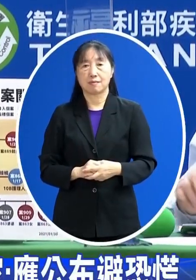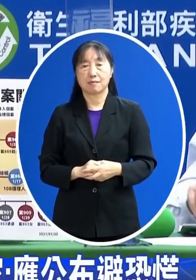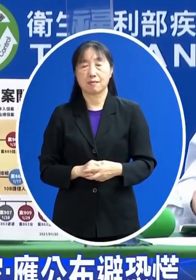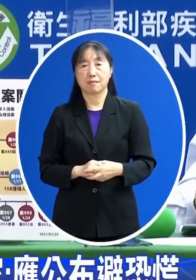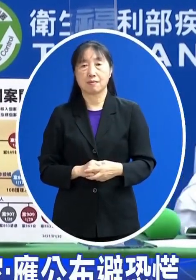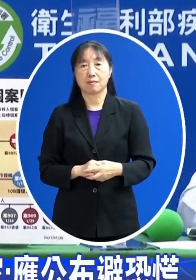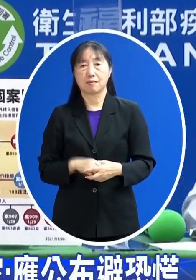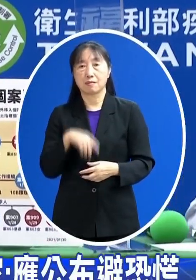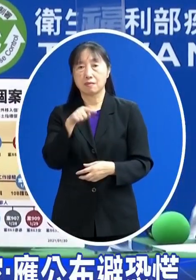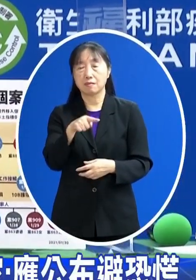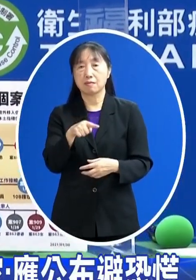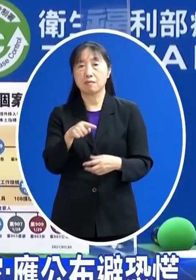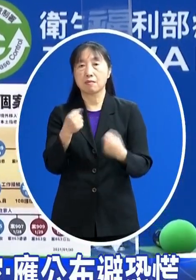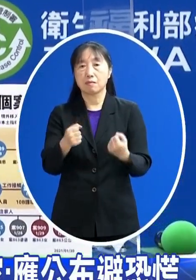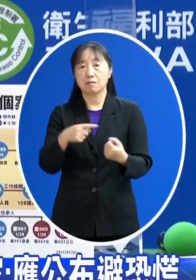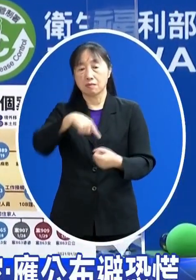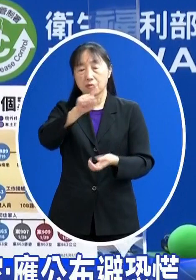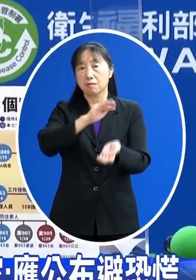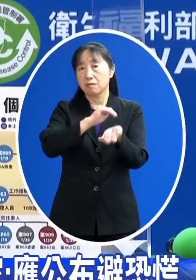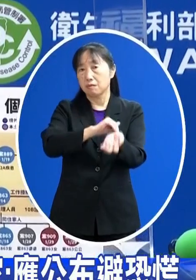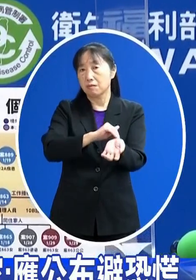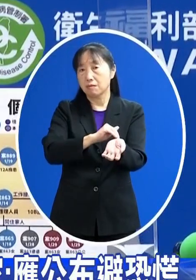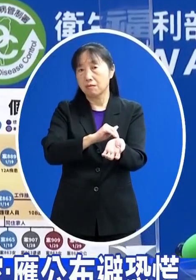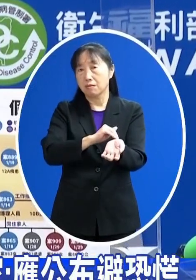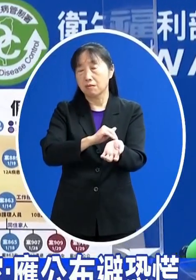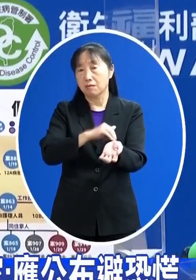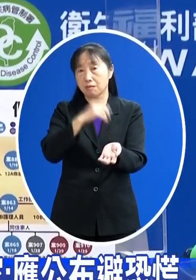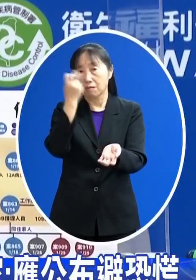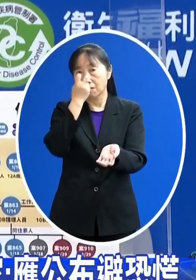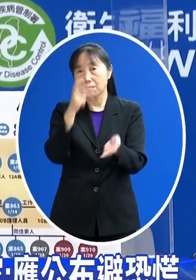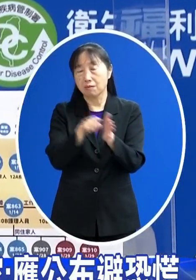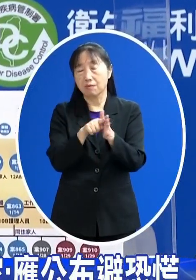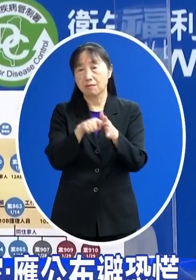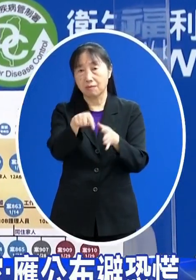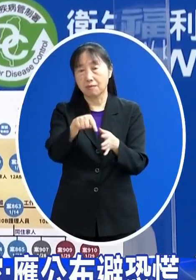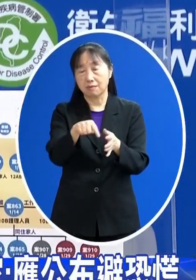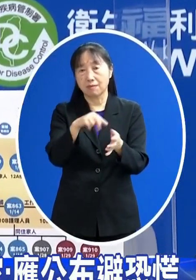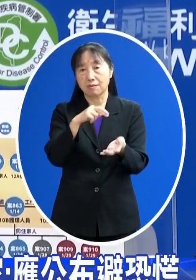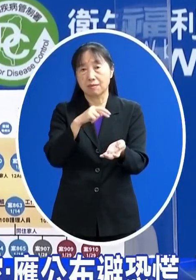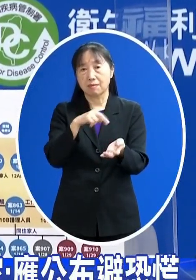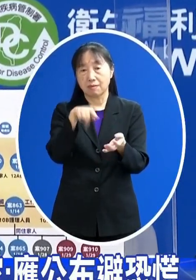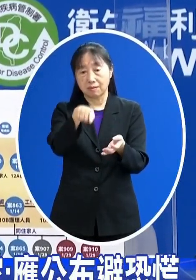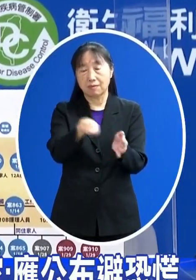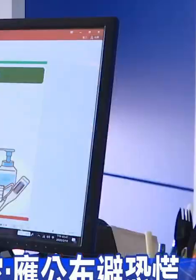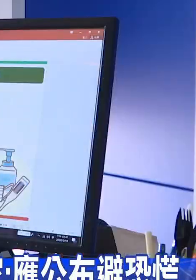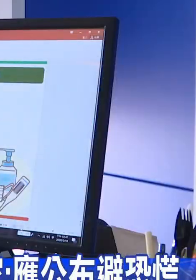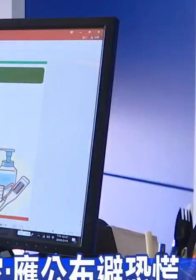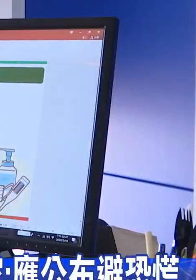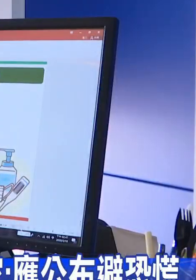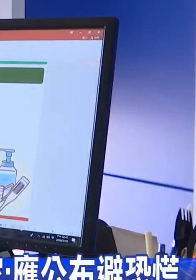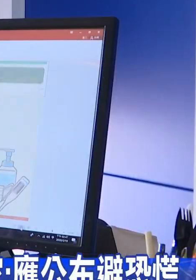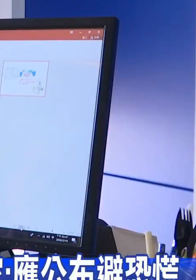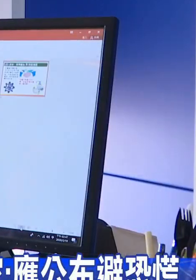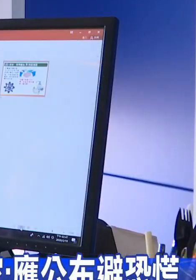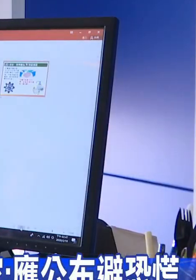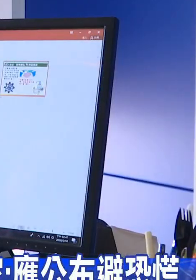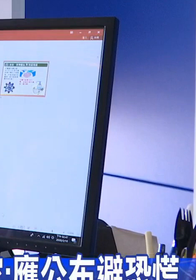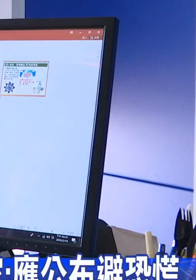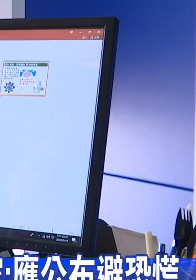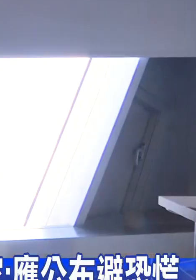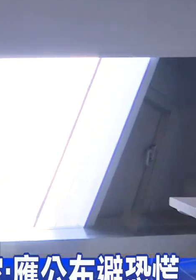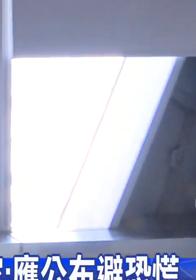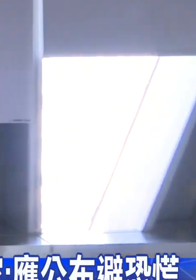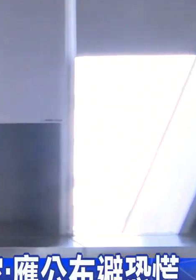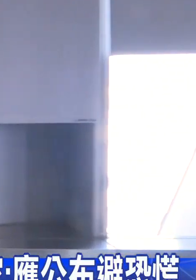908-889，在1月23，好，在就诊时同诊间的，好的病患的陪病者， 不管是病人、医护